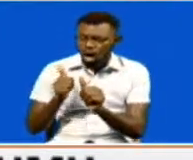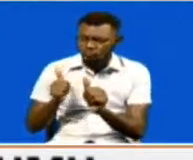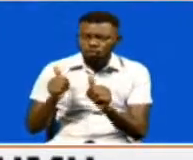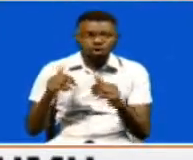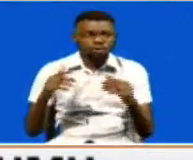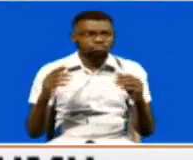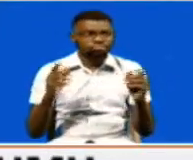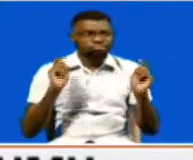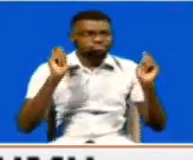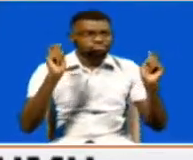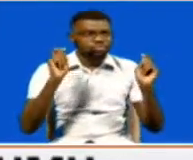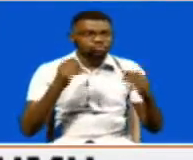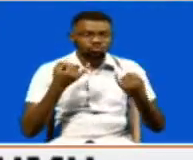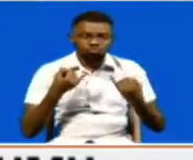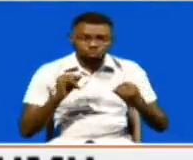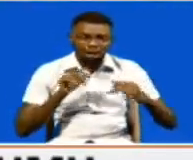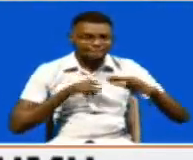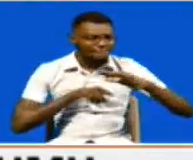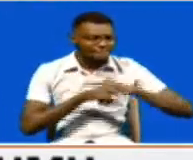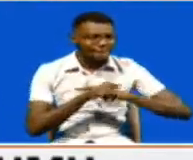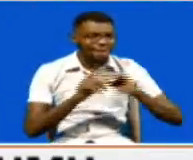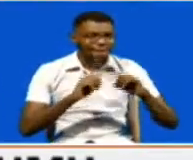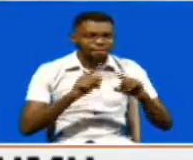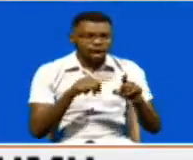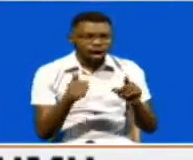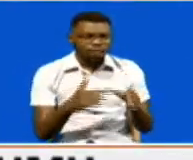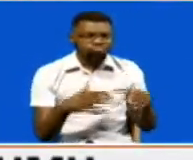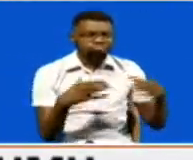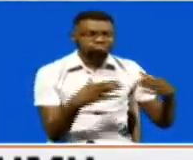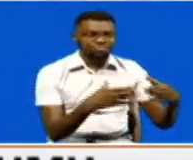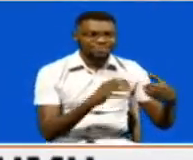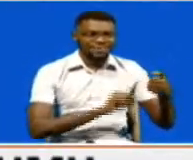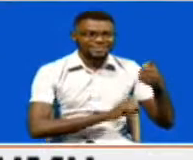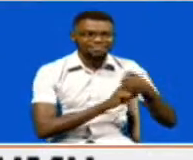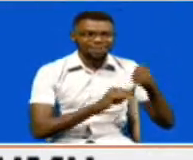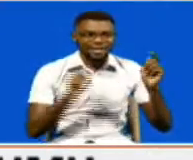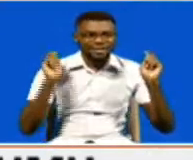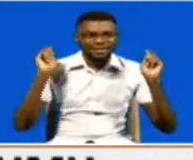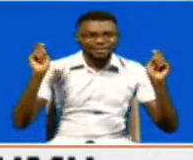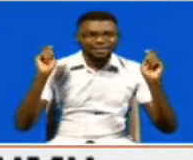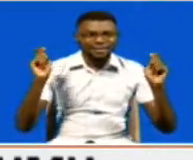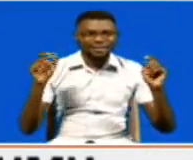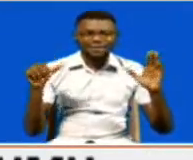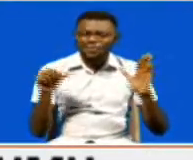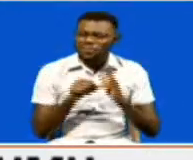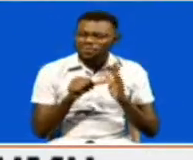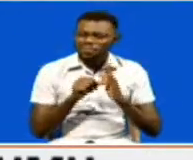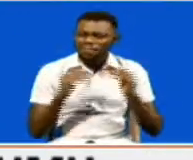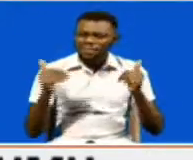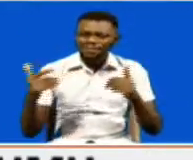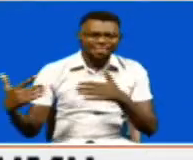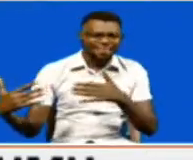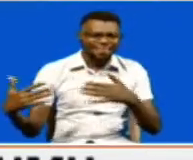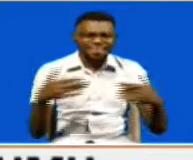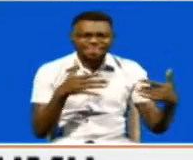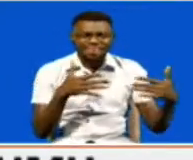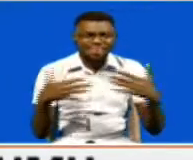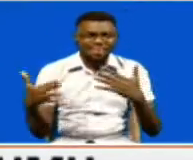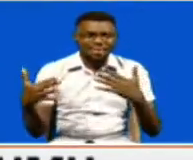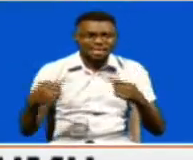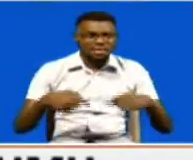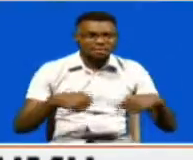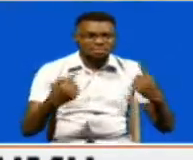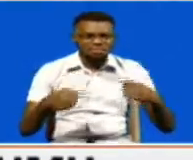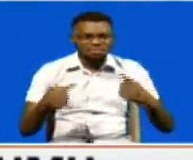katikati mwa jiji, ambapo lilikumbana na wale wanaopigia upatu maandamano, na hapo nipe nikupe na vuta